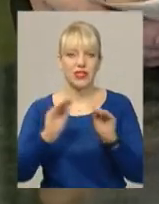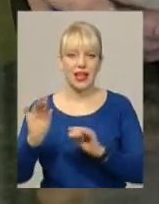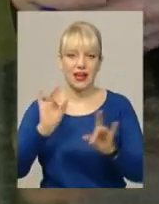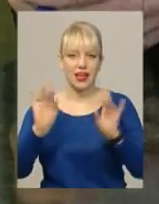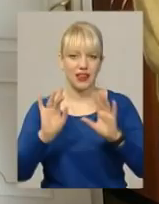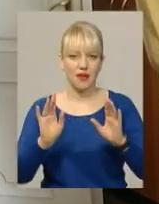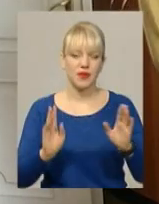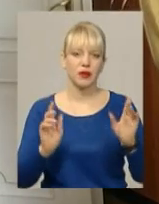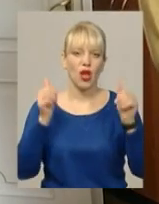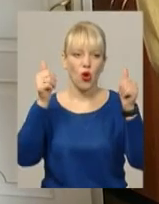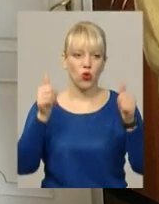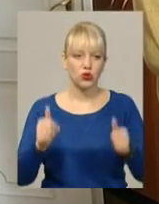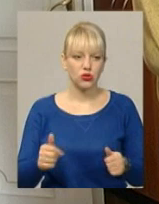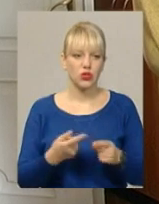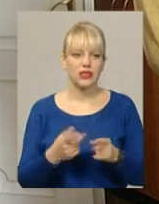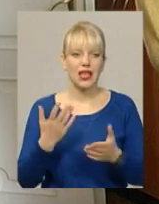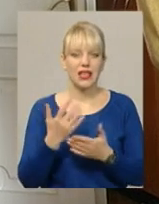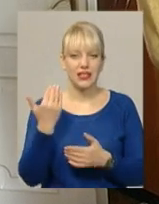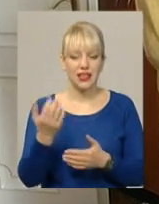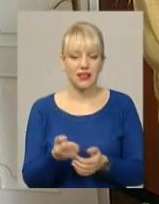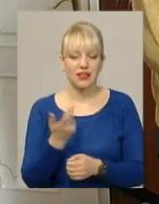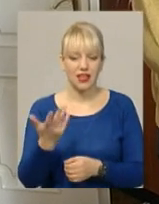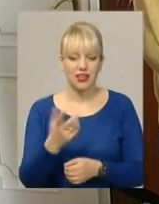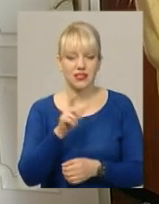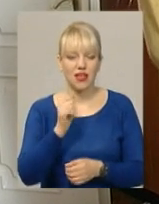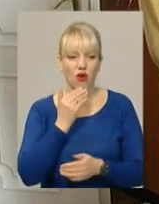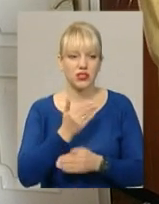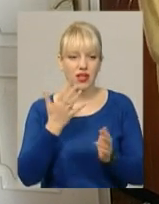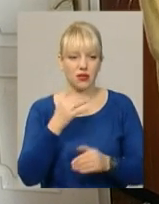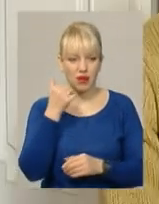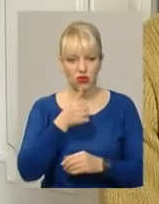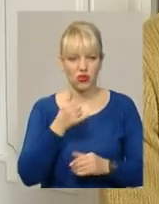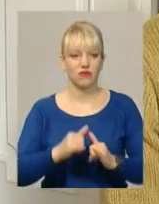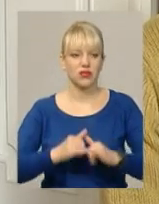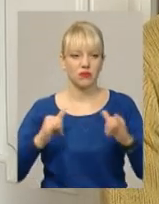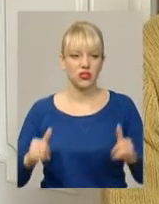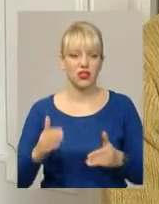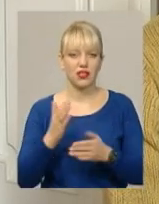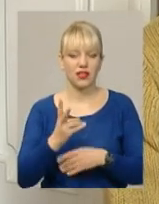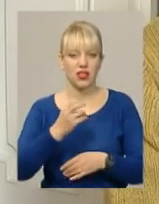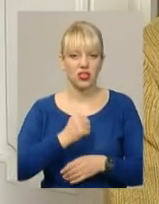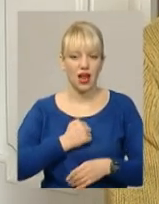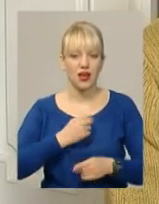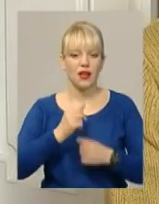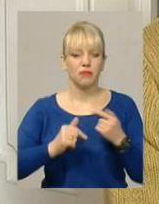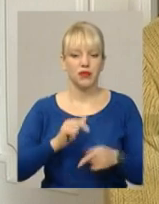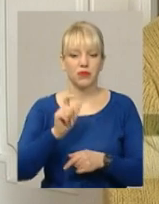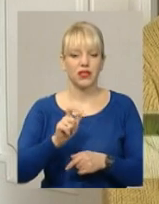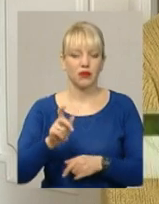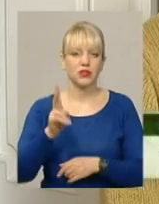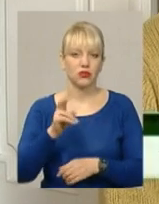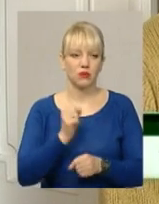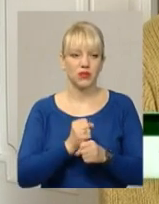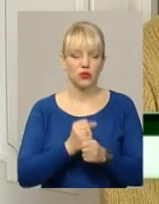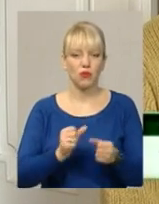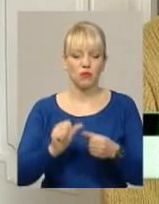Їх кількість, на його думку, за останні п'ять років у Хмельницькому значно збільшилася. Є, на жаль, підприємці, які працюють